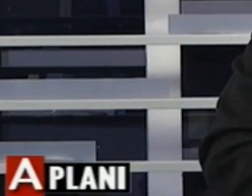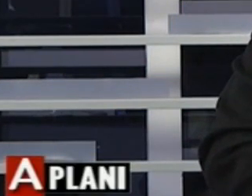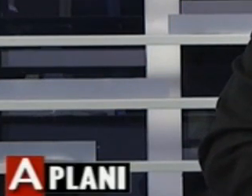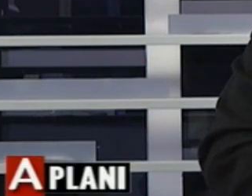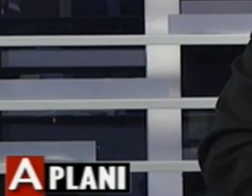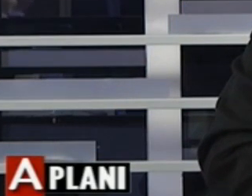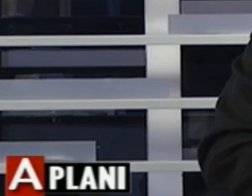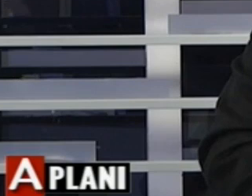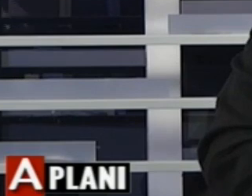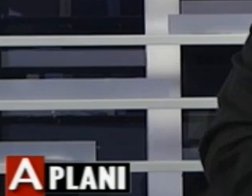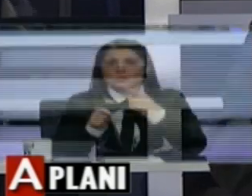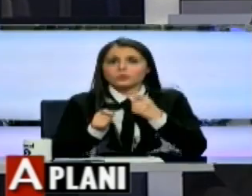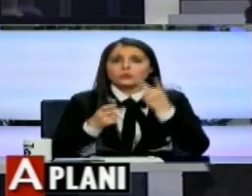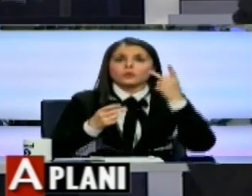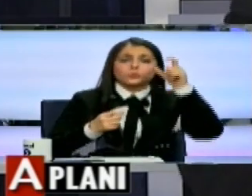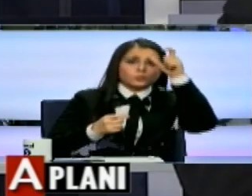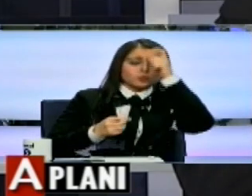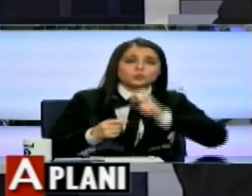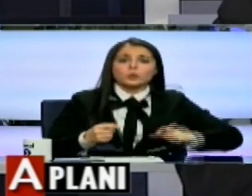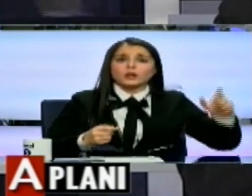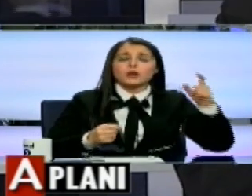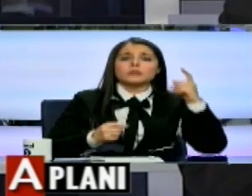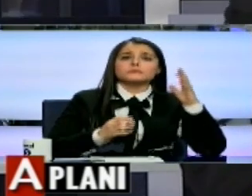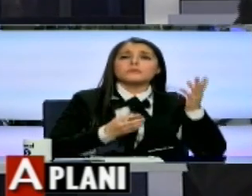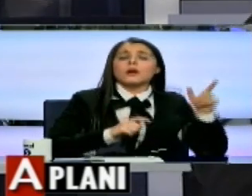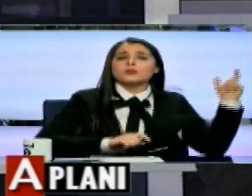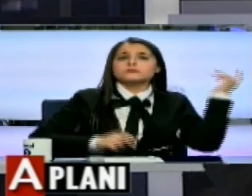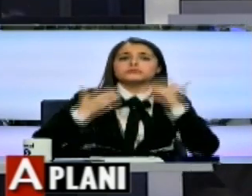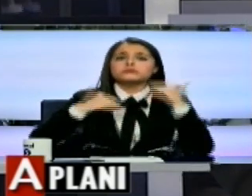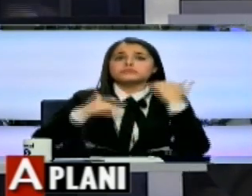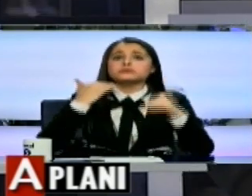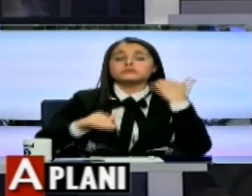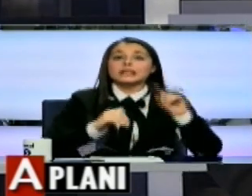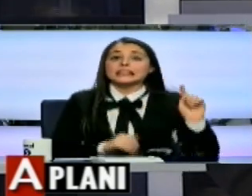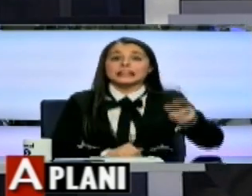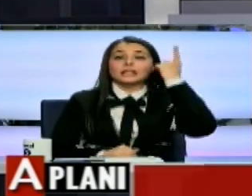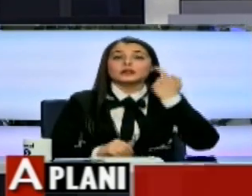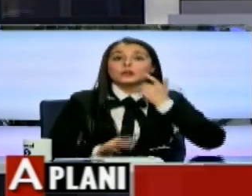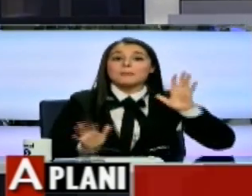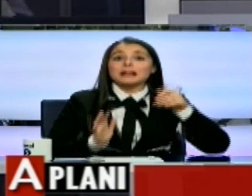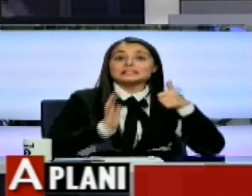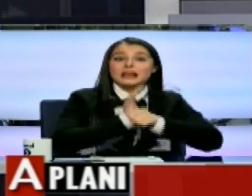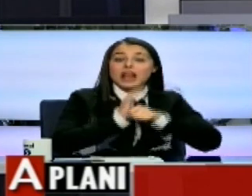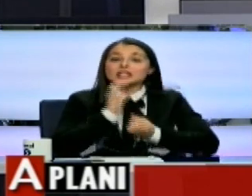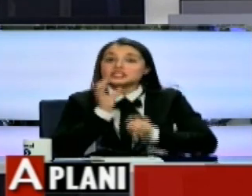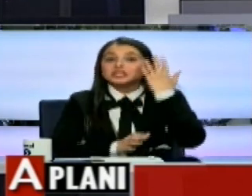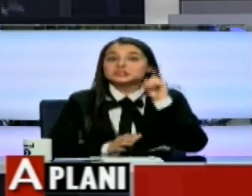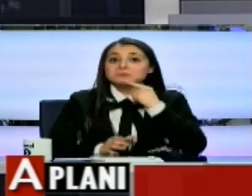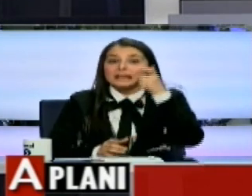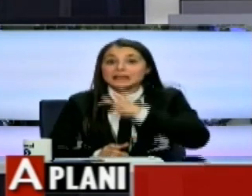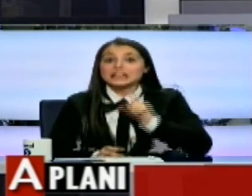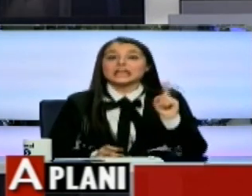kilitlendiğini söyledi. O kadar çok mesaj geliyor ki Türkiye'nin dört bir yanından. Hakikaten bugün bir ilki yaşıyoruz. Türkiye'nin